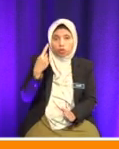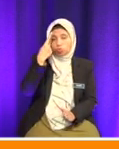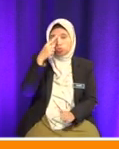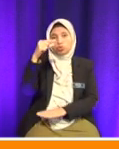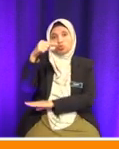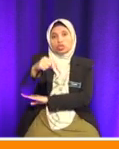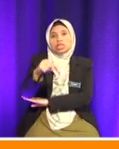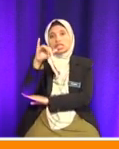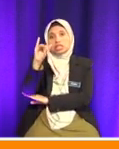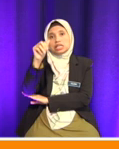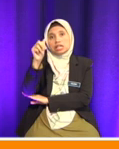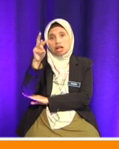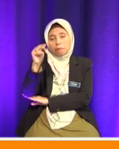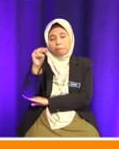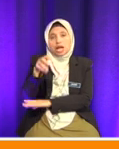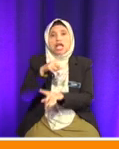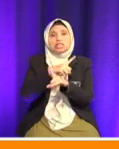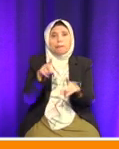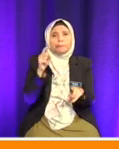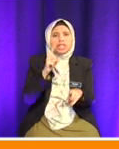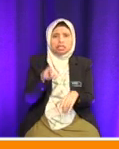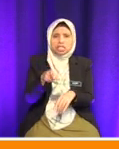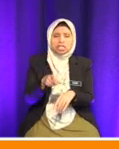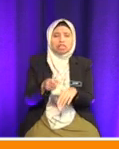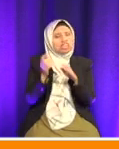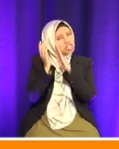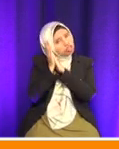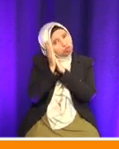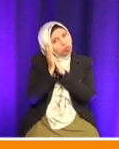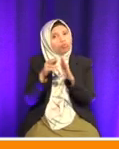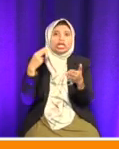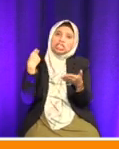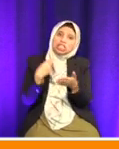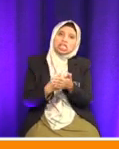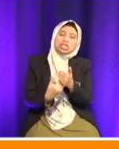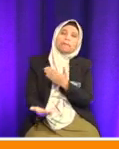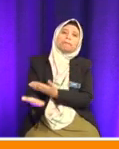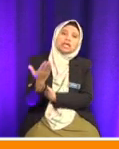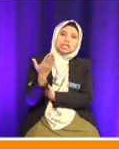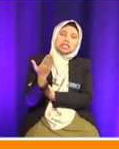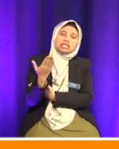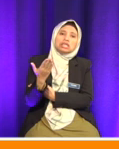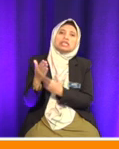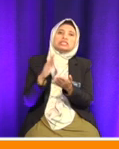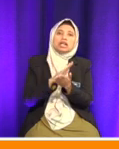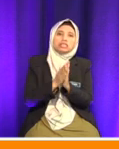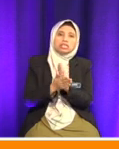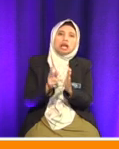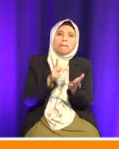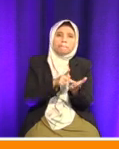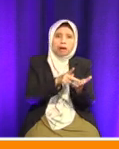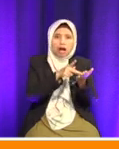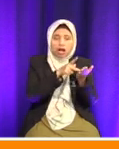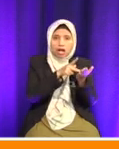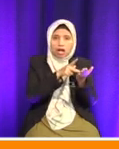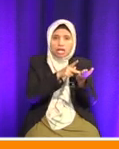lalu dia tertidur lalu tertidur sehingga pagi maka baginya pahala niatnya